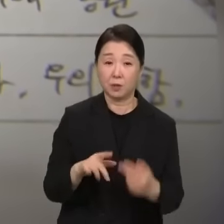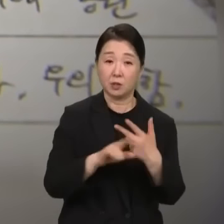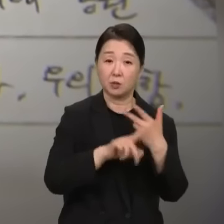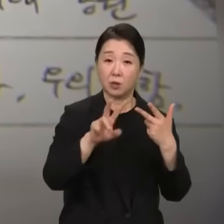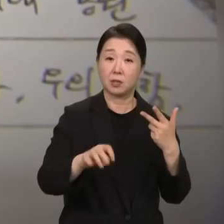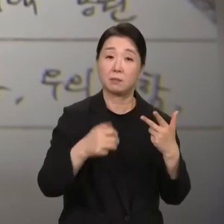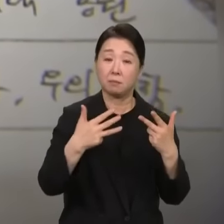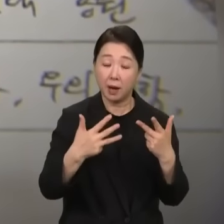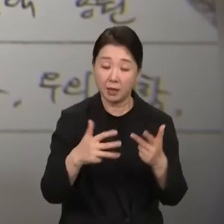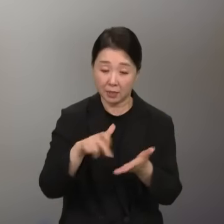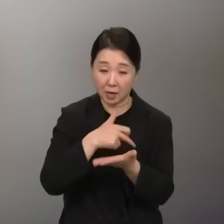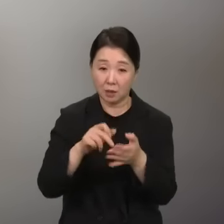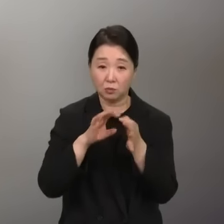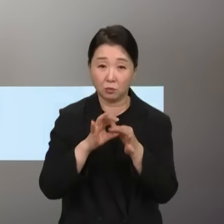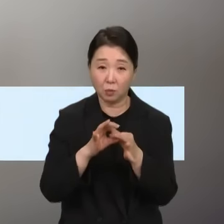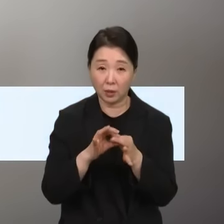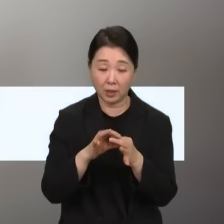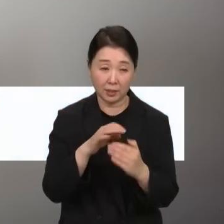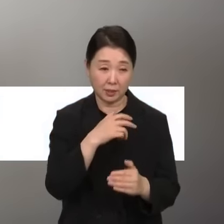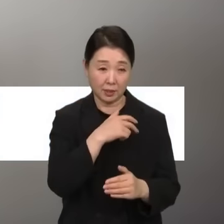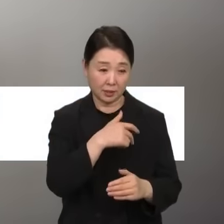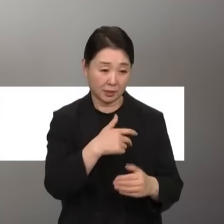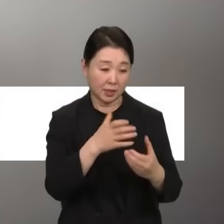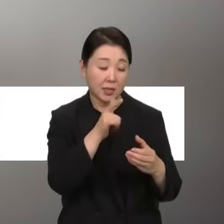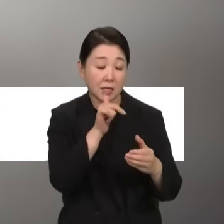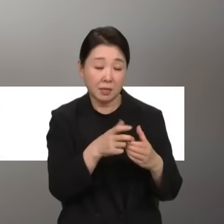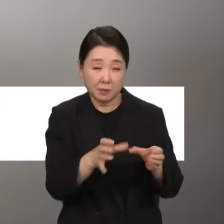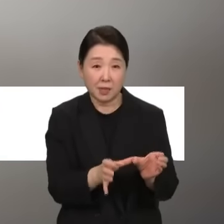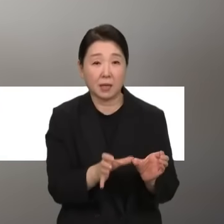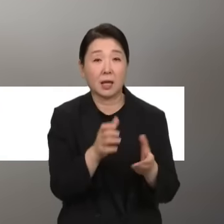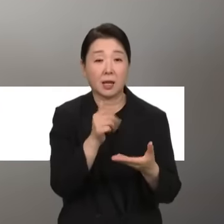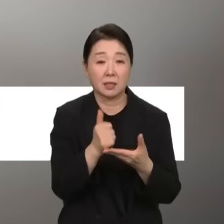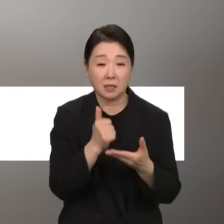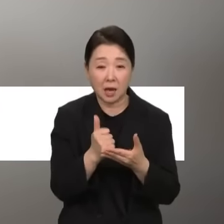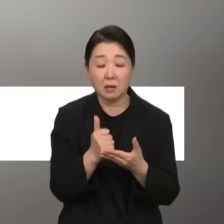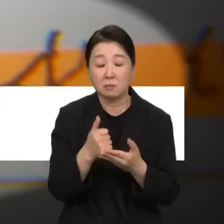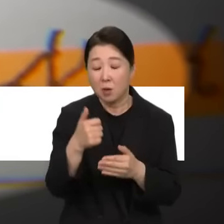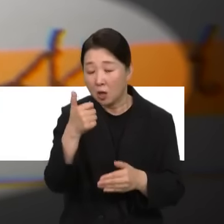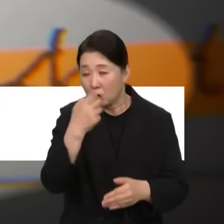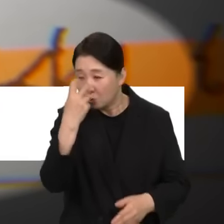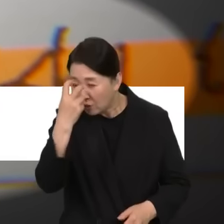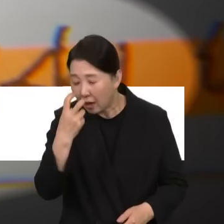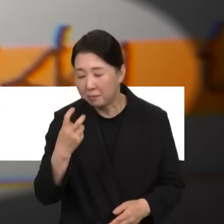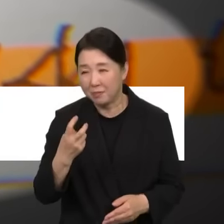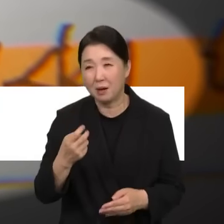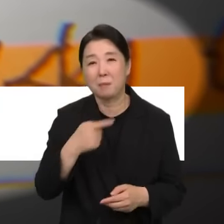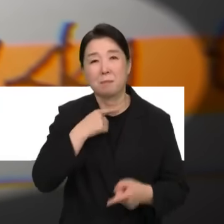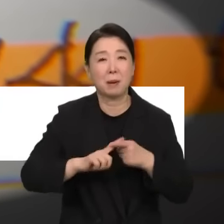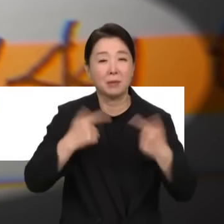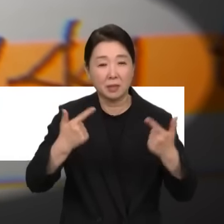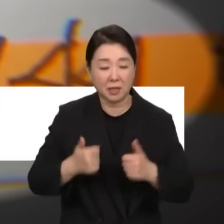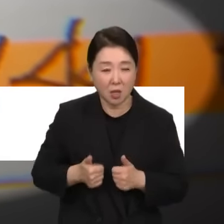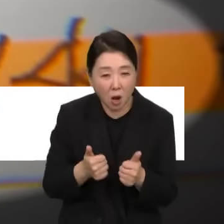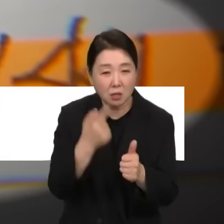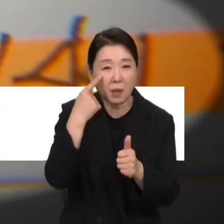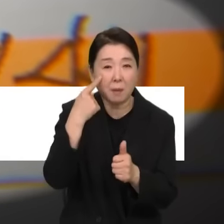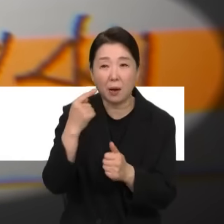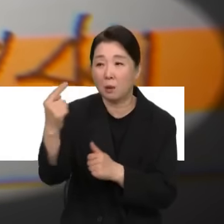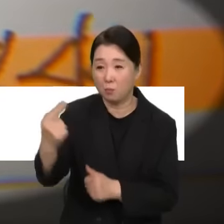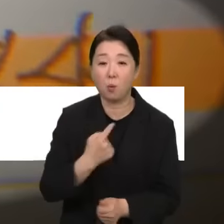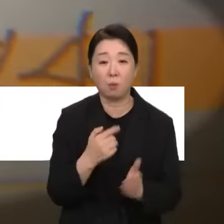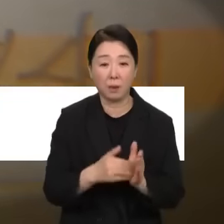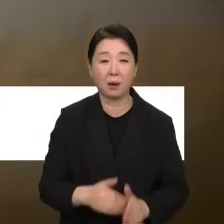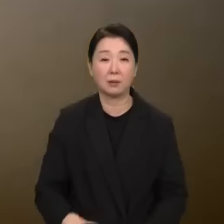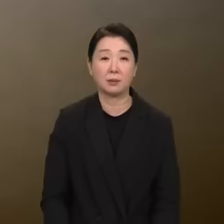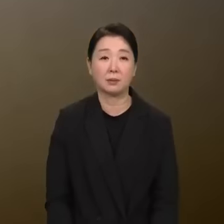통해 사단장이 포병대대의 수색 작업을 마음에 들어 하지 않는다. 조금 더 열심히 하라는 내용의 보고를 받았다고